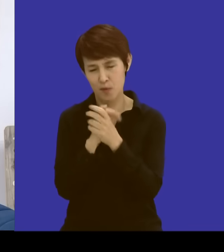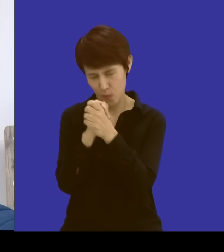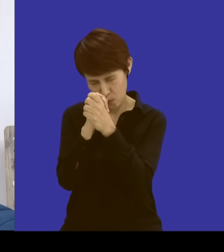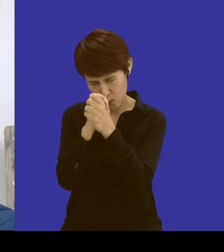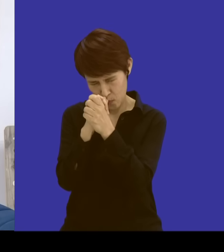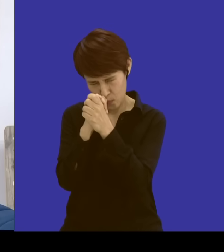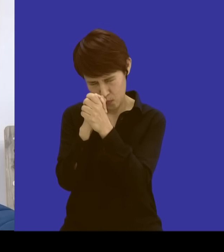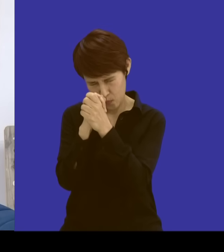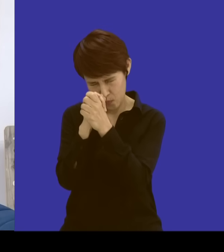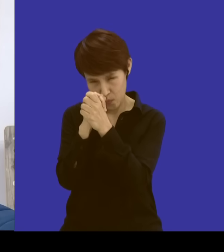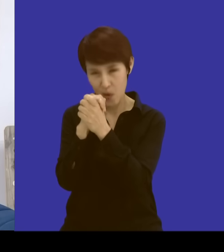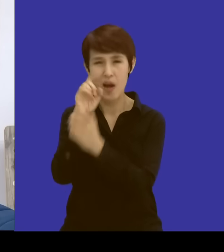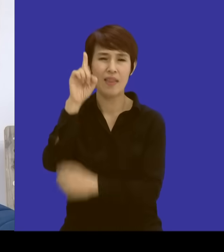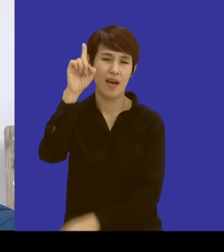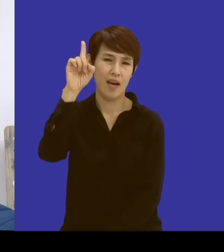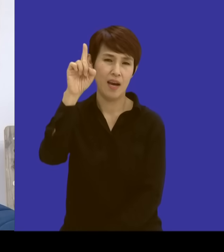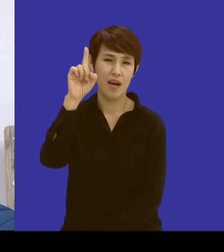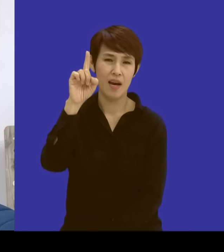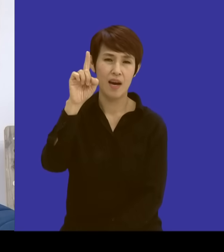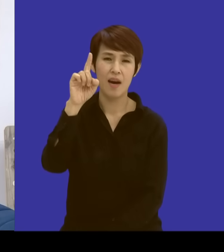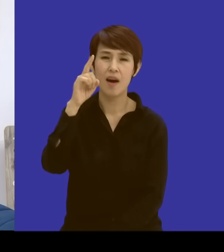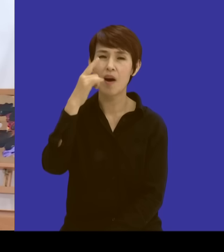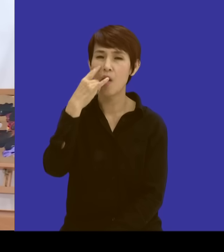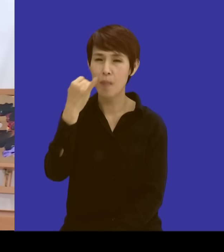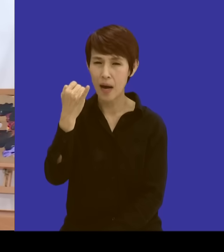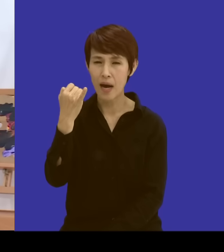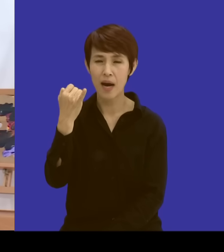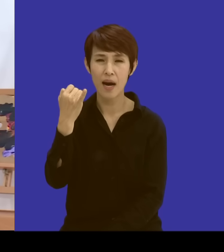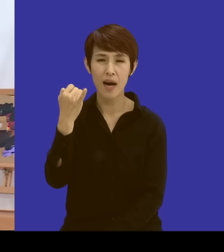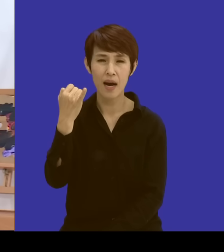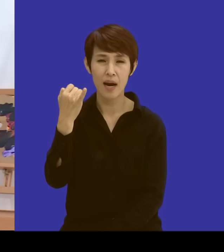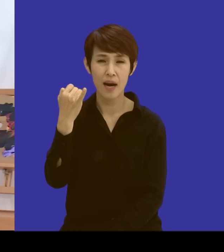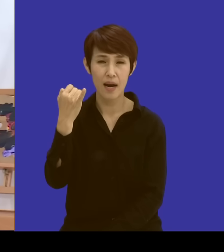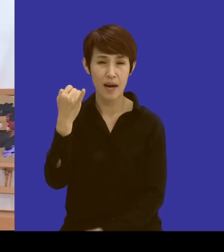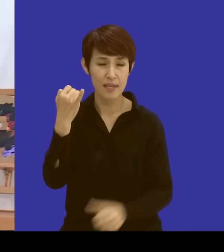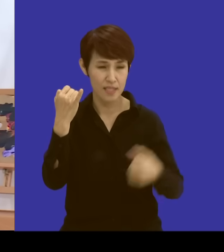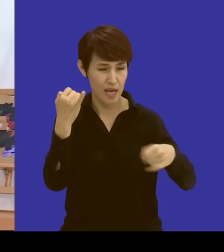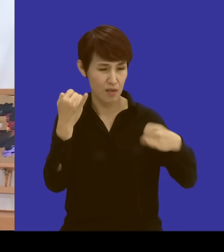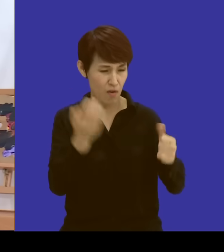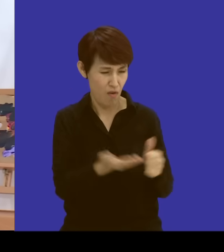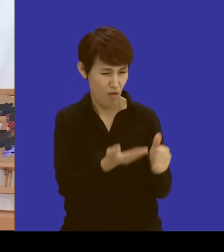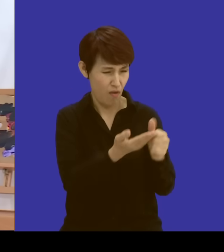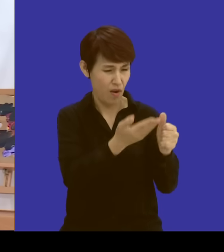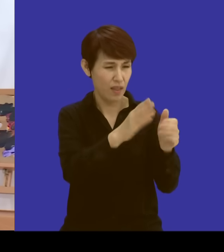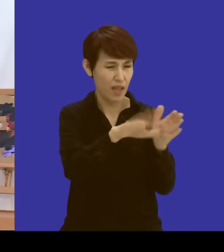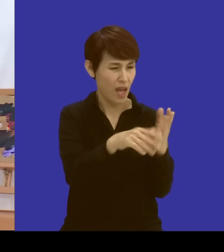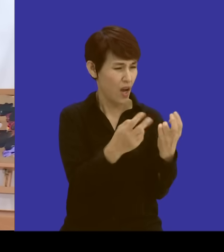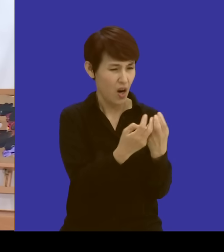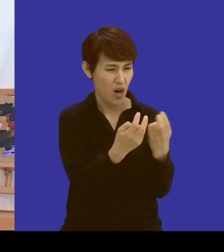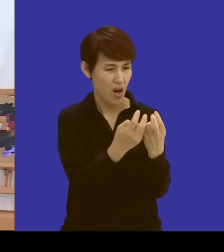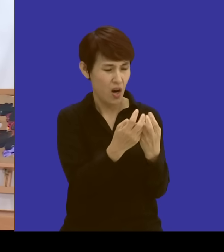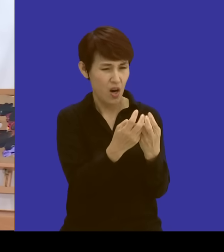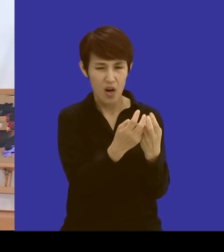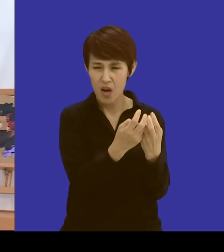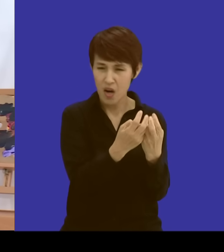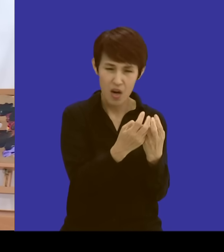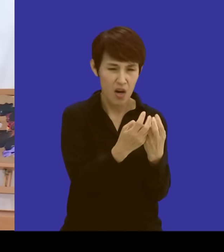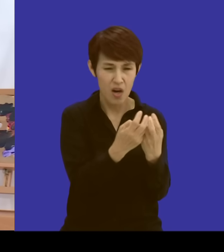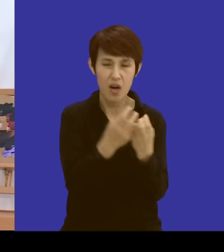기도밖에 없었거든요. 사실 그 엄마가 살자고 하는 거였구나. 엄마가 너무 진 어린아이 두 아이를 지고 진